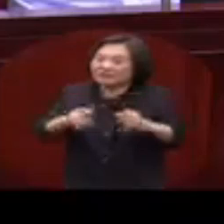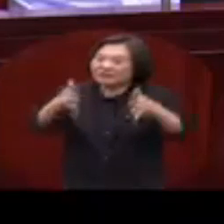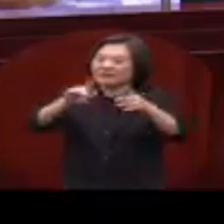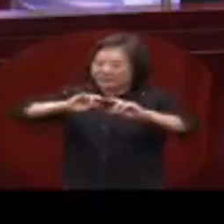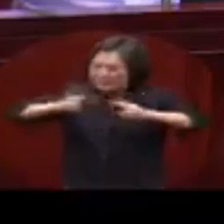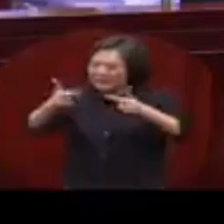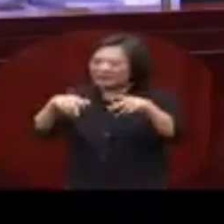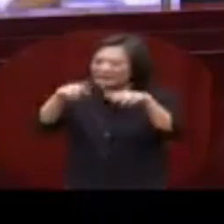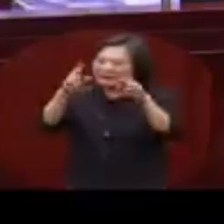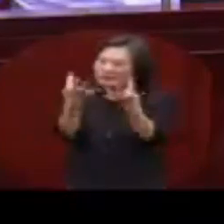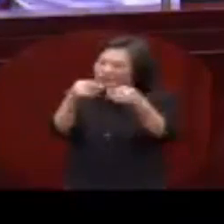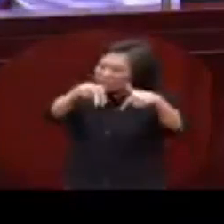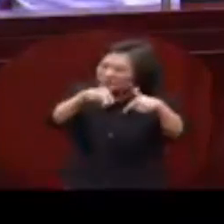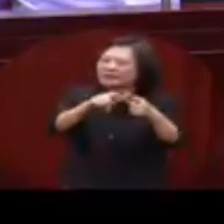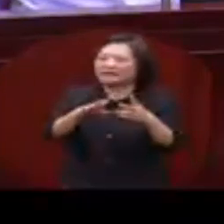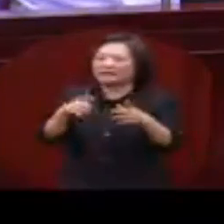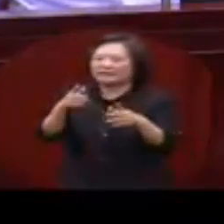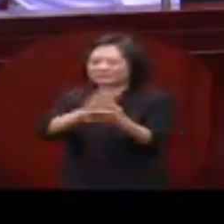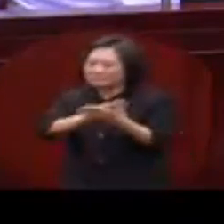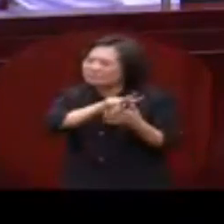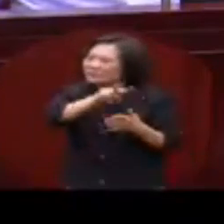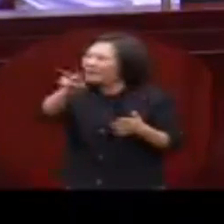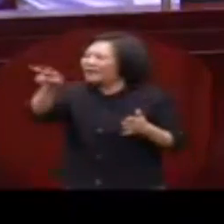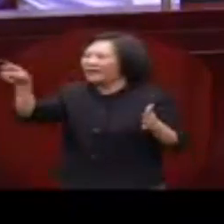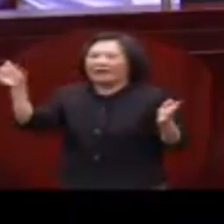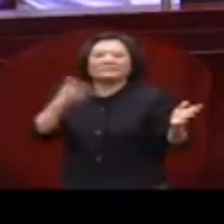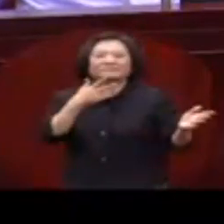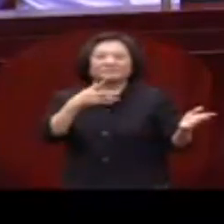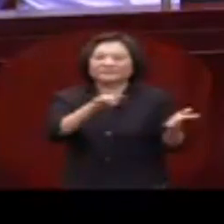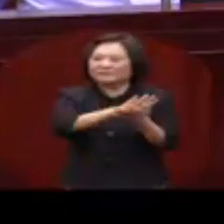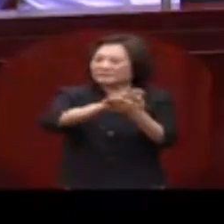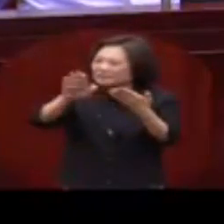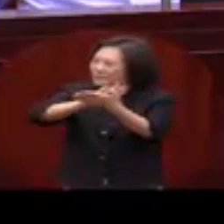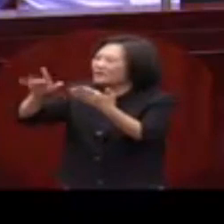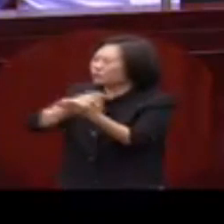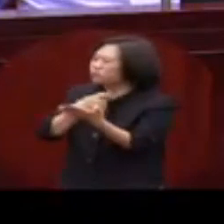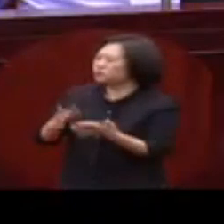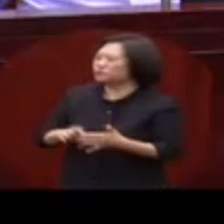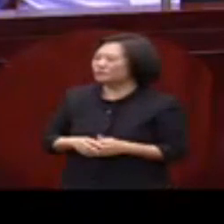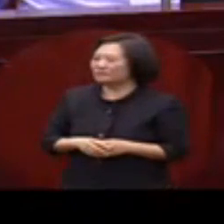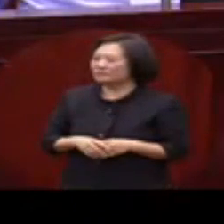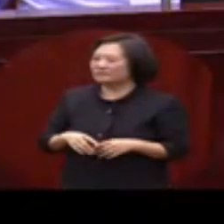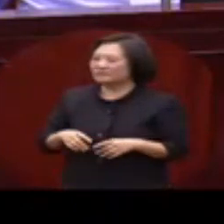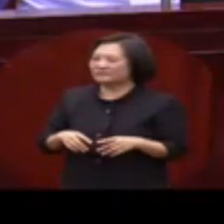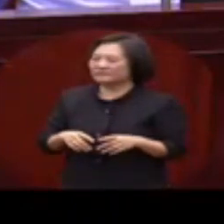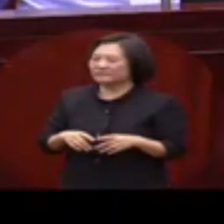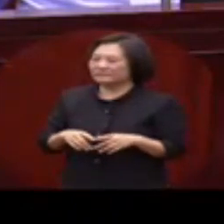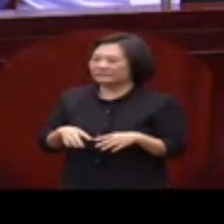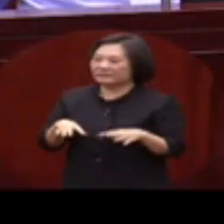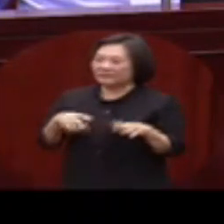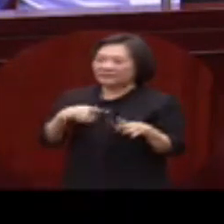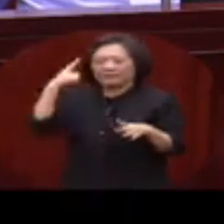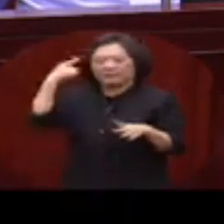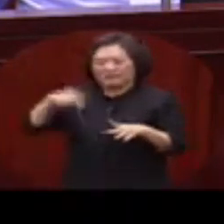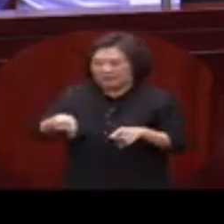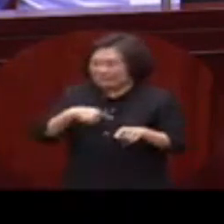道，还有干净你知道，食品的这种履历表，这种软体的进步你知道，我觉得还是我们对我来讲反